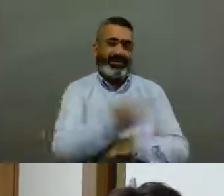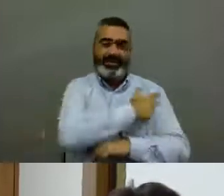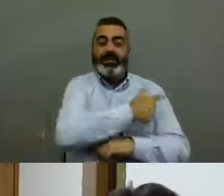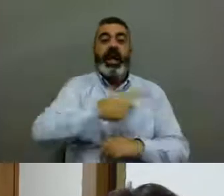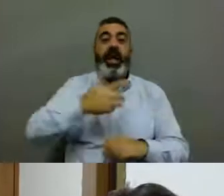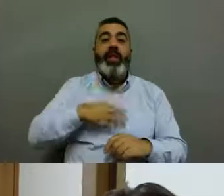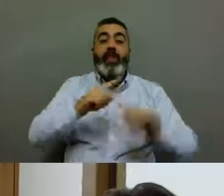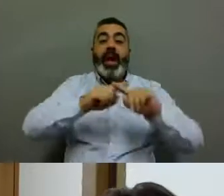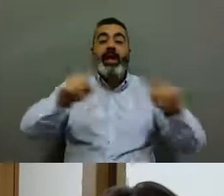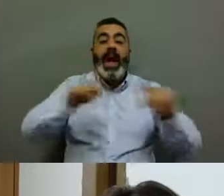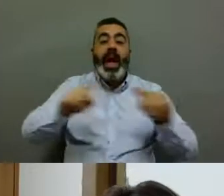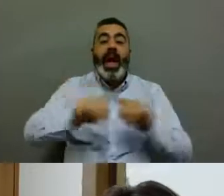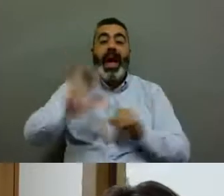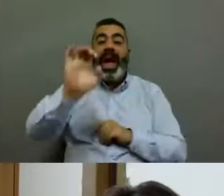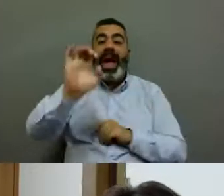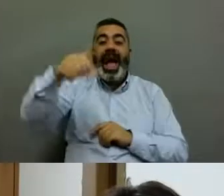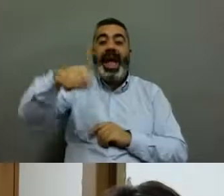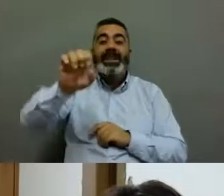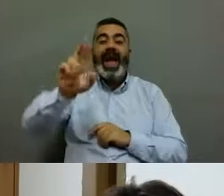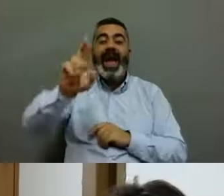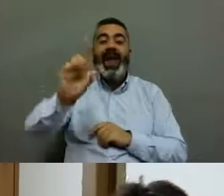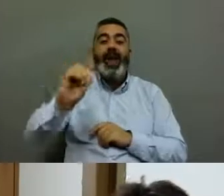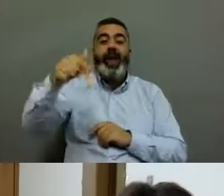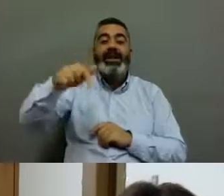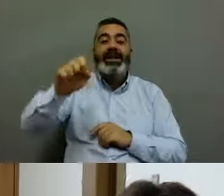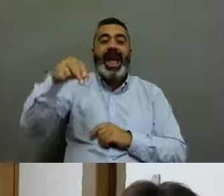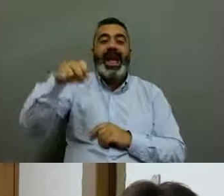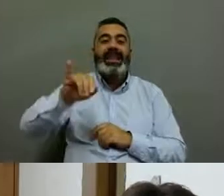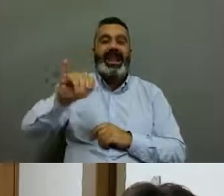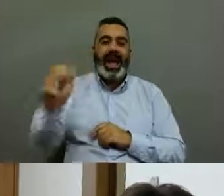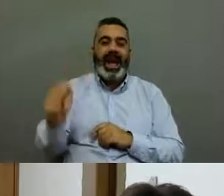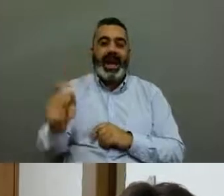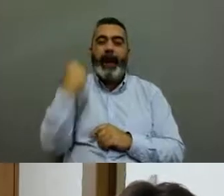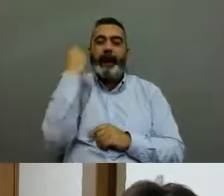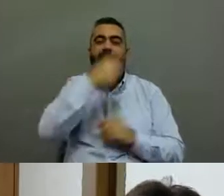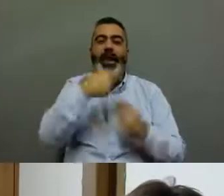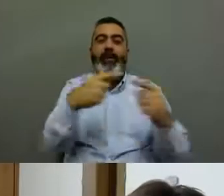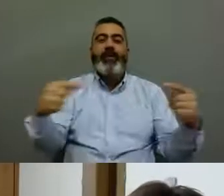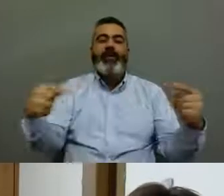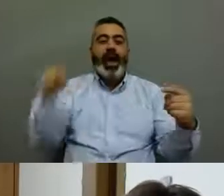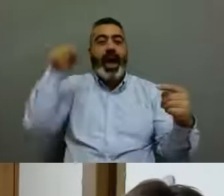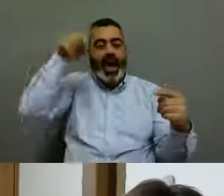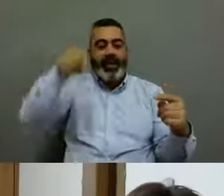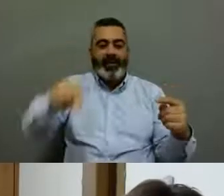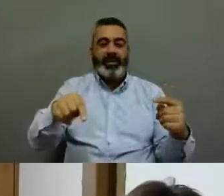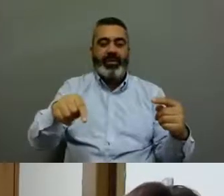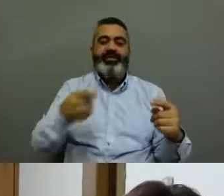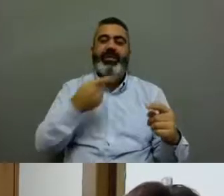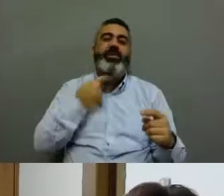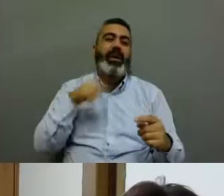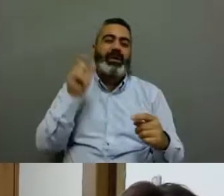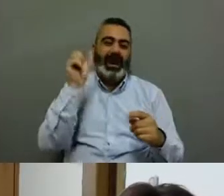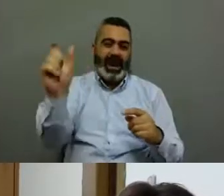ένας όρος, για να μεταφραστεί όρος του Βαράιτη στα ελληνικά, ποικιλομορφία. Μπορώ να πω, δεν μου αρέσει πάρα πολύ